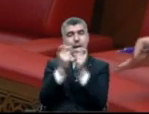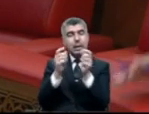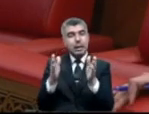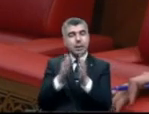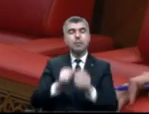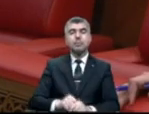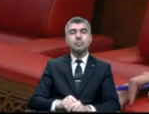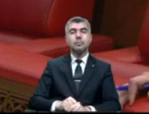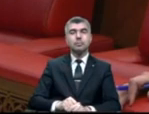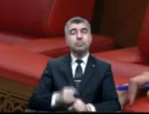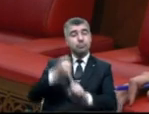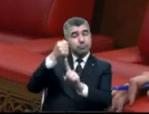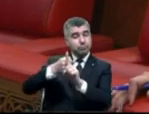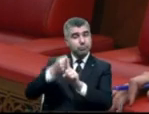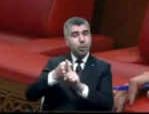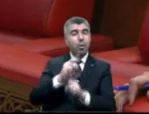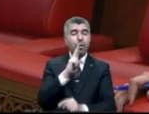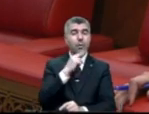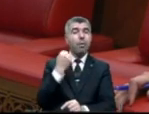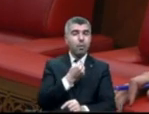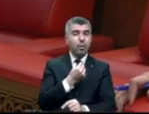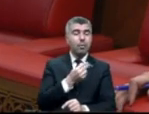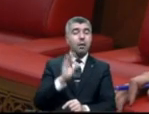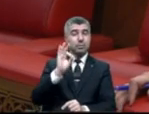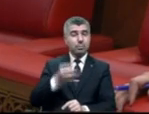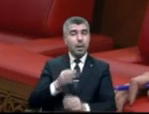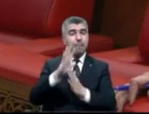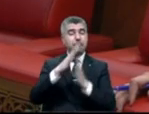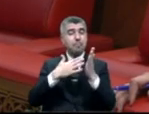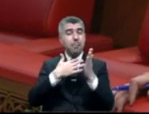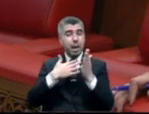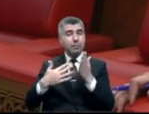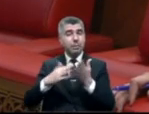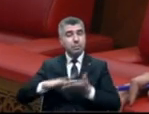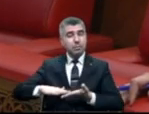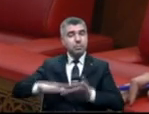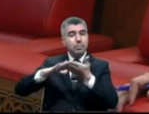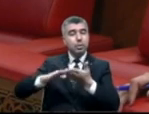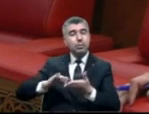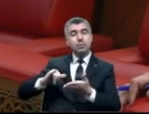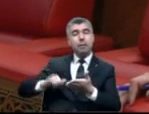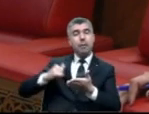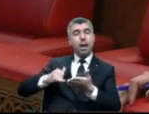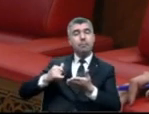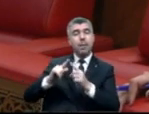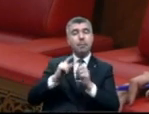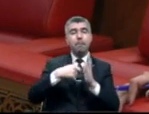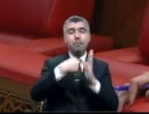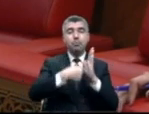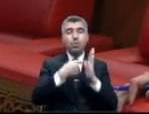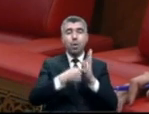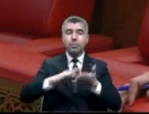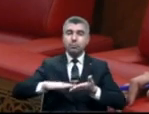جهة أخرى تبذل الحكومة جهودا كبيرة في إطار التقائية البرامج من أجل السهر على إدماج الشباب في المشاريع التنموية